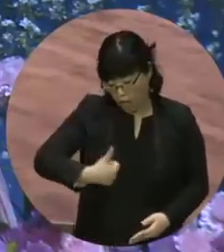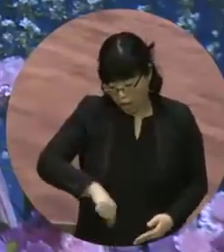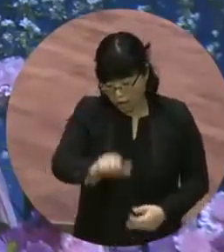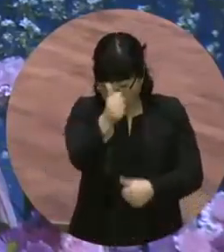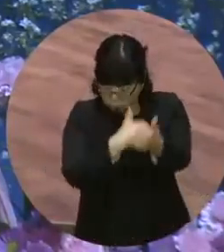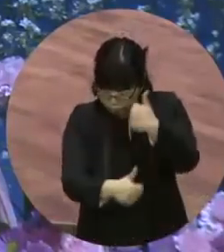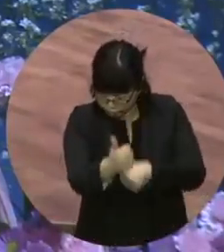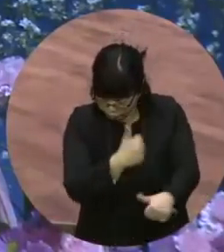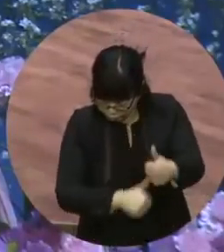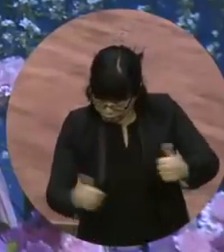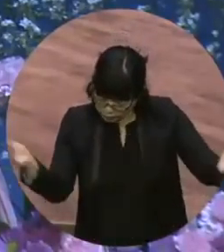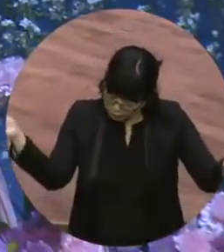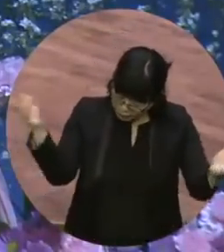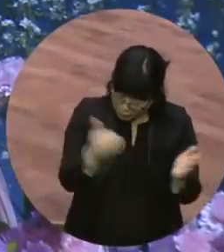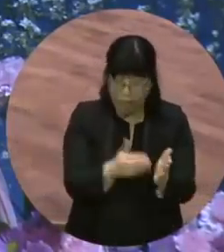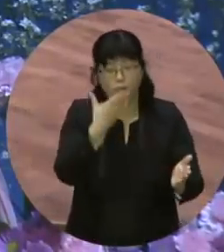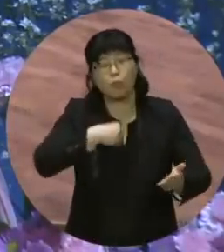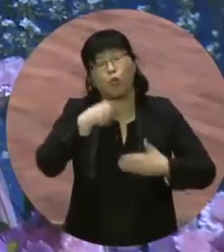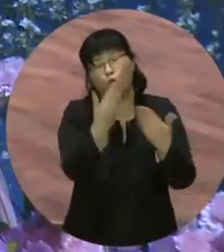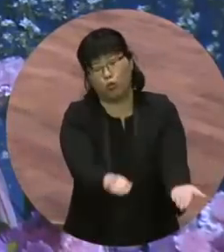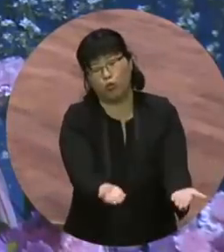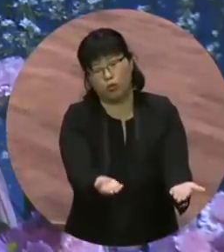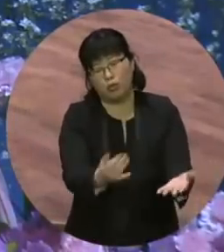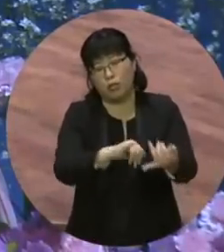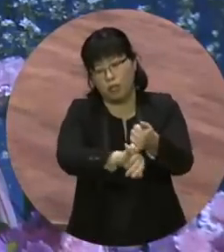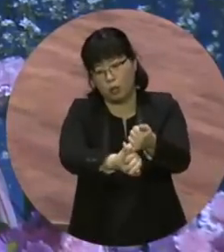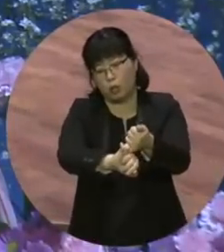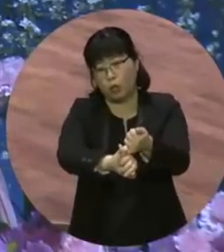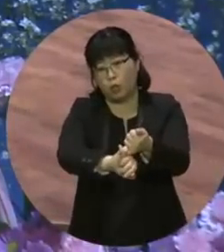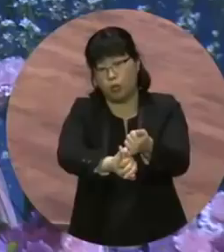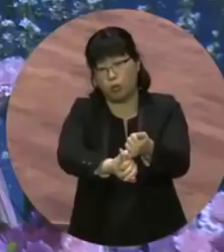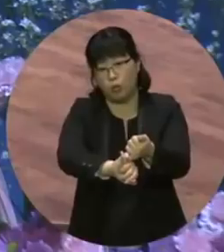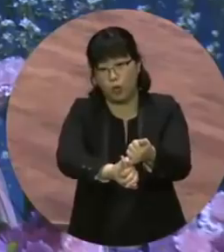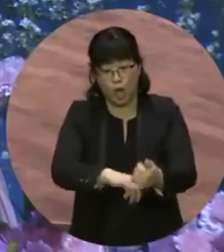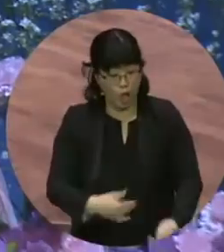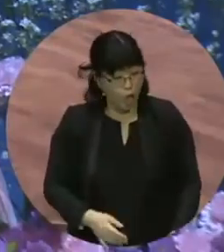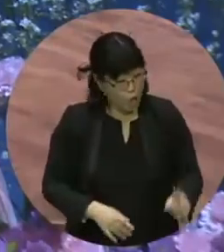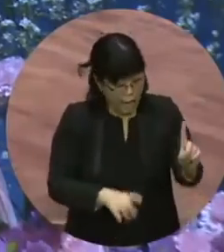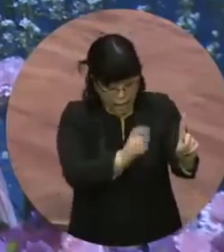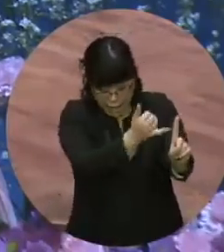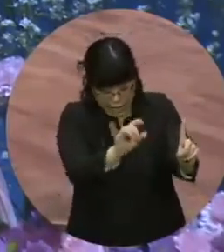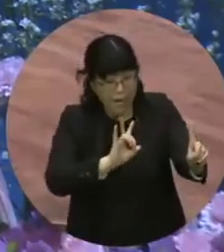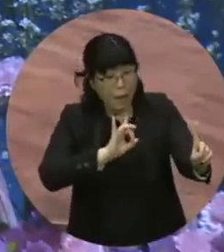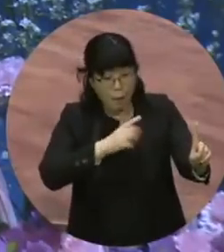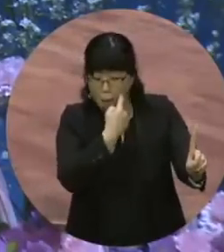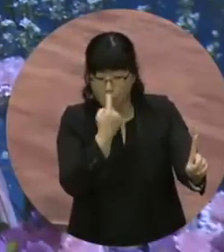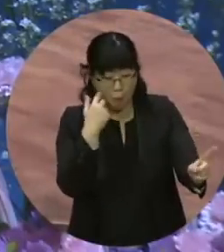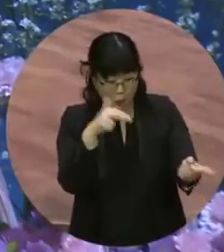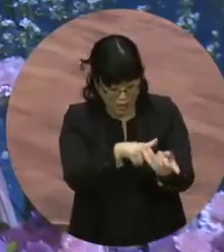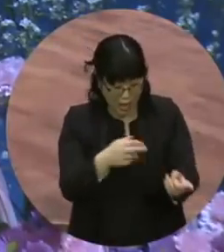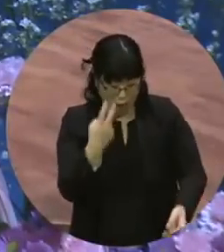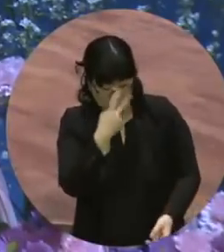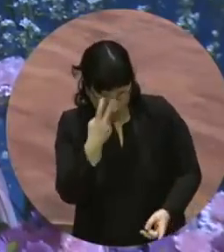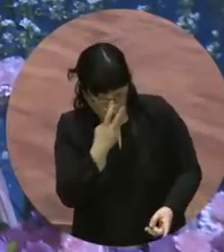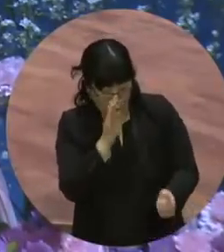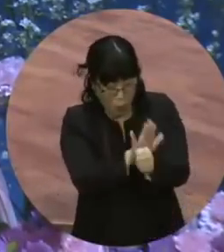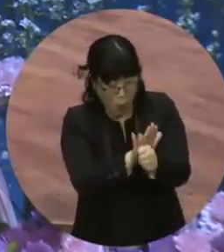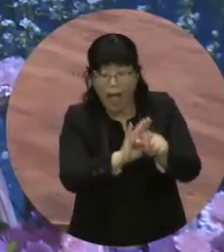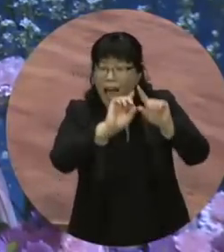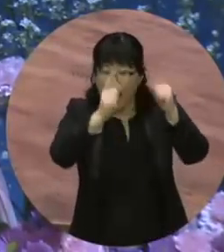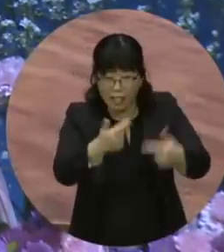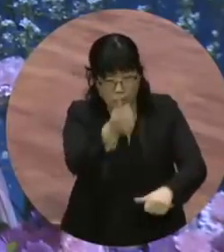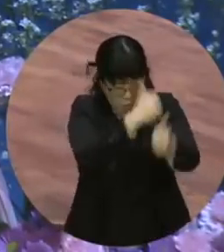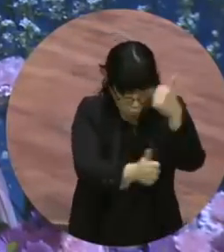그들의 여호와 될 것이라. 하나님이 약속을 하셨어요. 자, 다시 말하면 뭐예요?